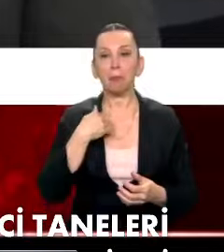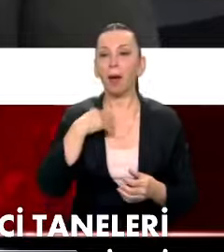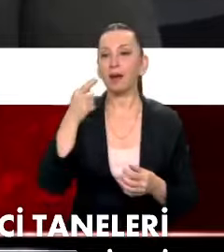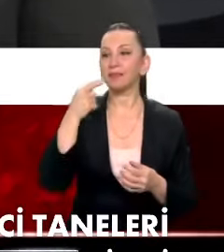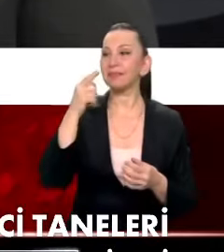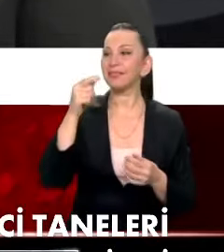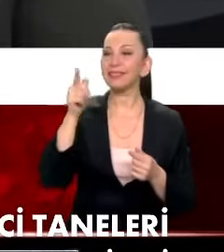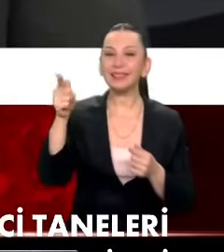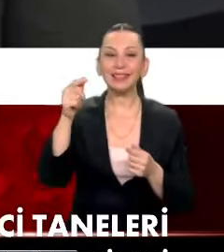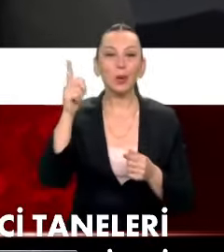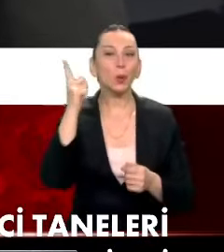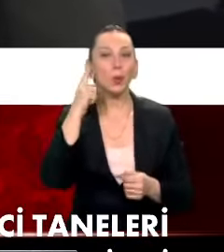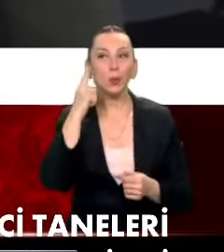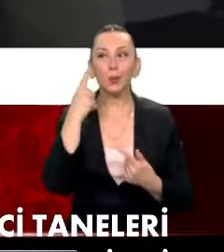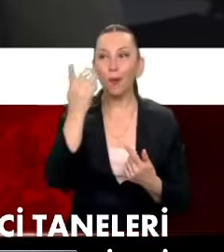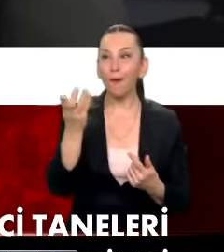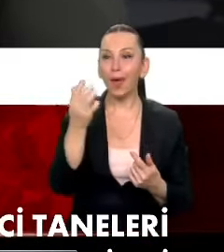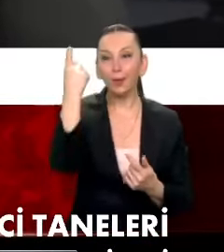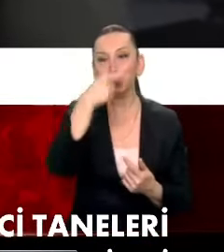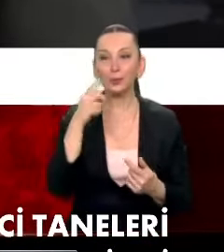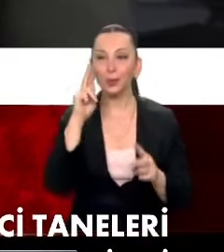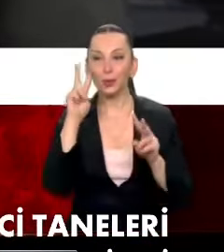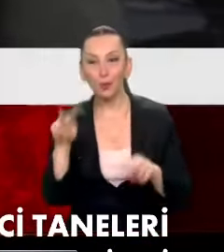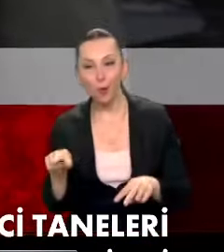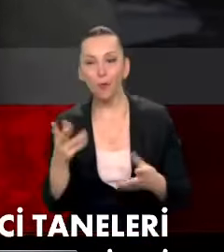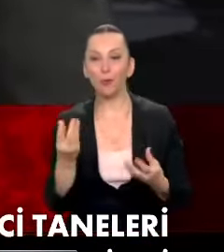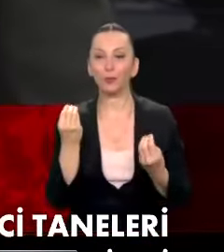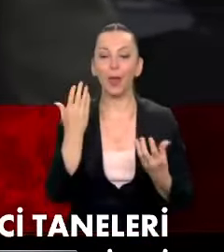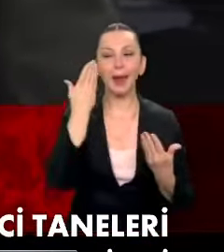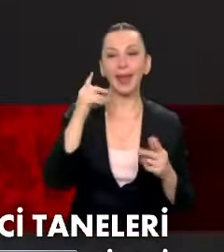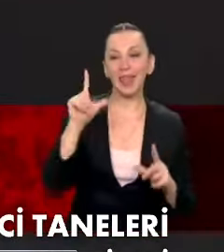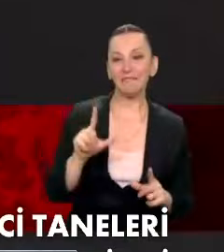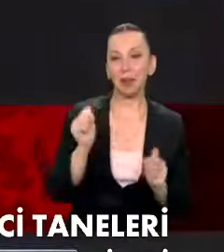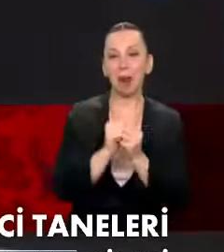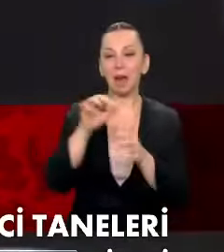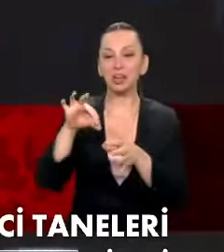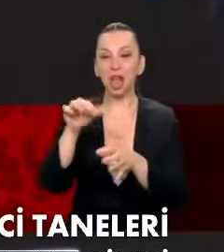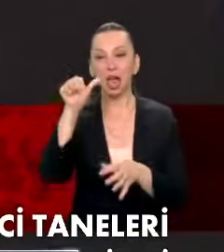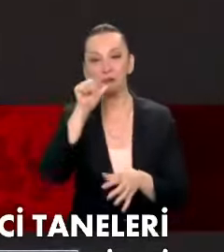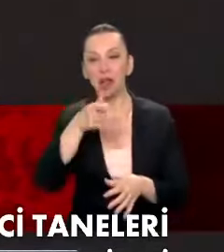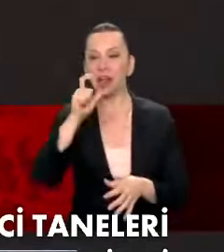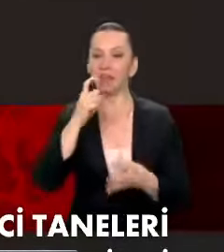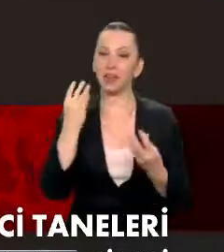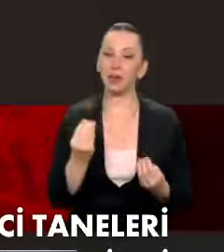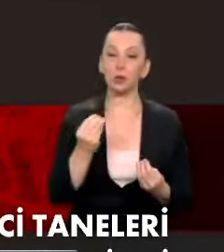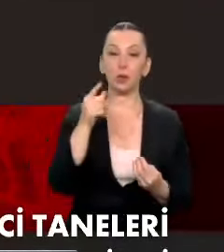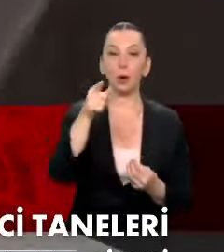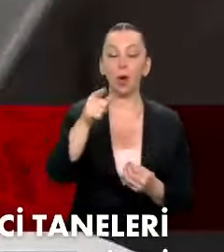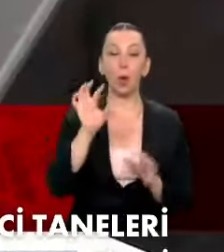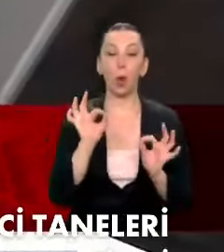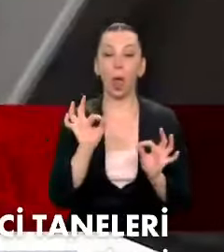onlardan aynı çayı, aynı kahveyi içiyor, üstüne de para alıyorsunuz. Daha ne diyeyim? Ve oyuncu adaylarına önemli